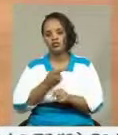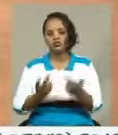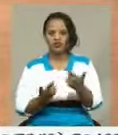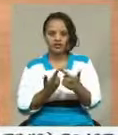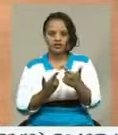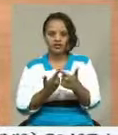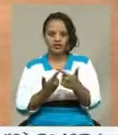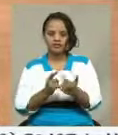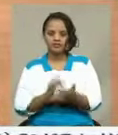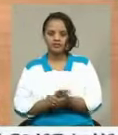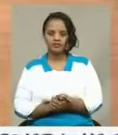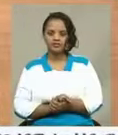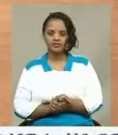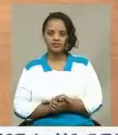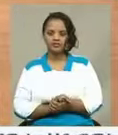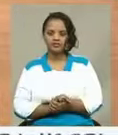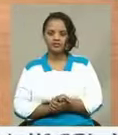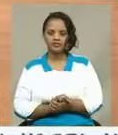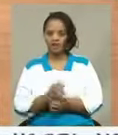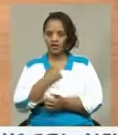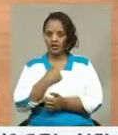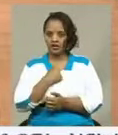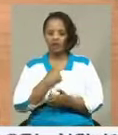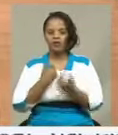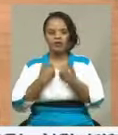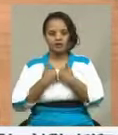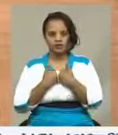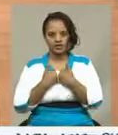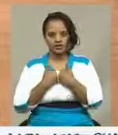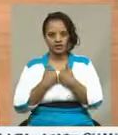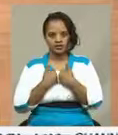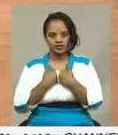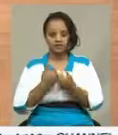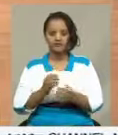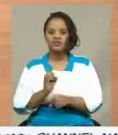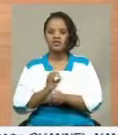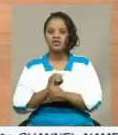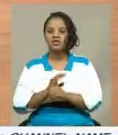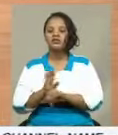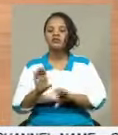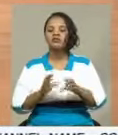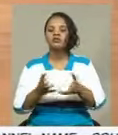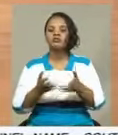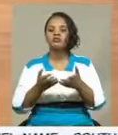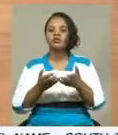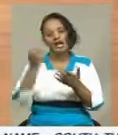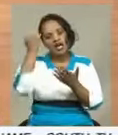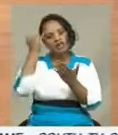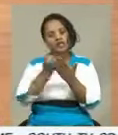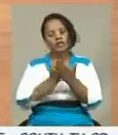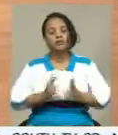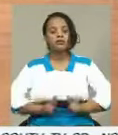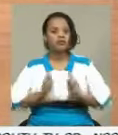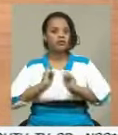ሁለተኛው እኔ ባለሁበት ምክክር እንዲካሄድ በሚፈልጉት አጀንዳ በሚኖርበት ጊዜ